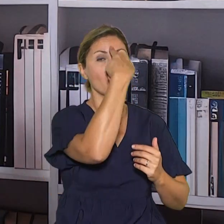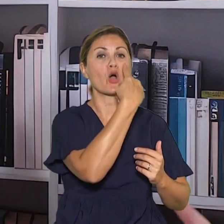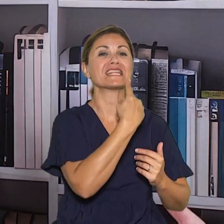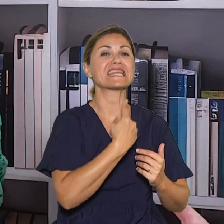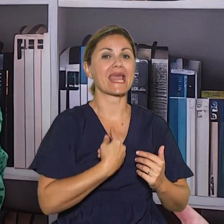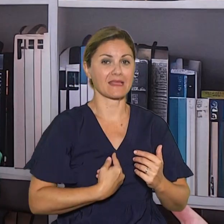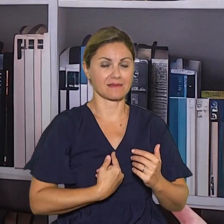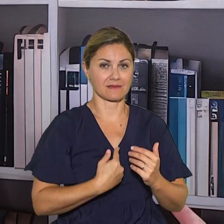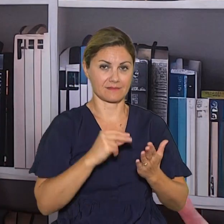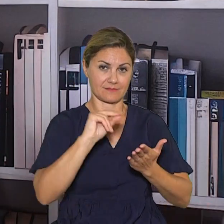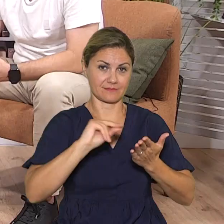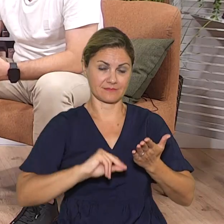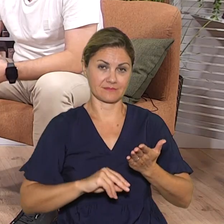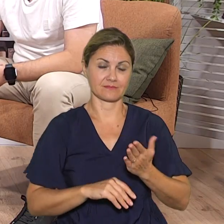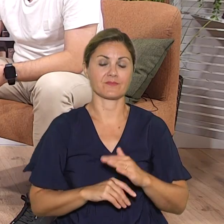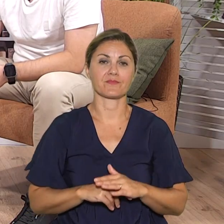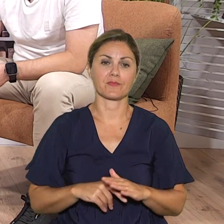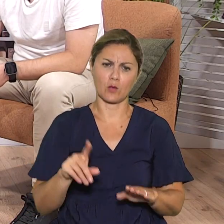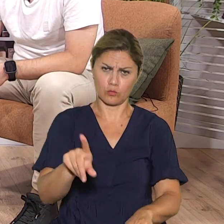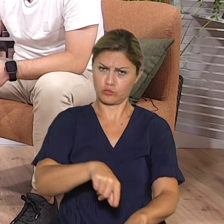ću. Pa koliko dugo već crtate?